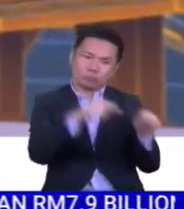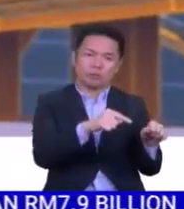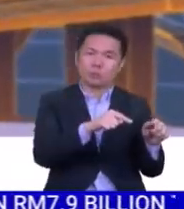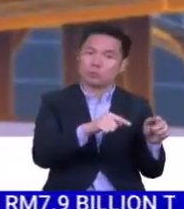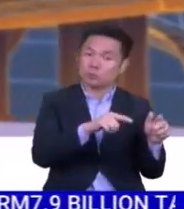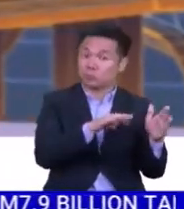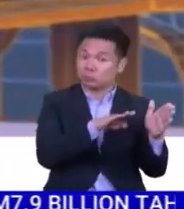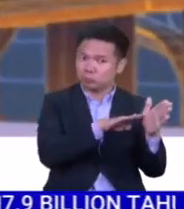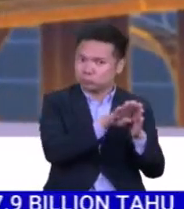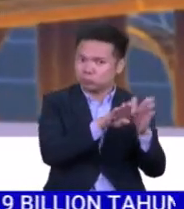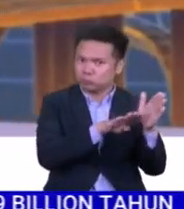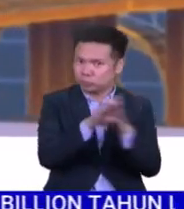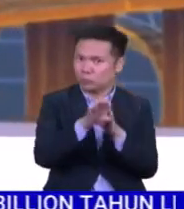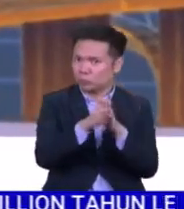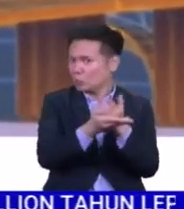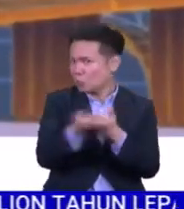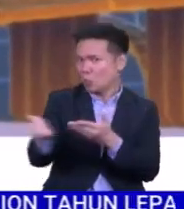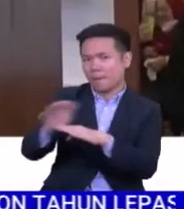kumpulan sasar.